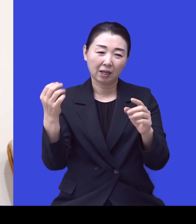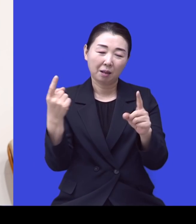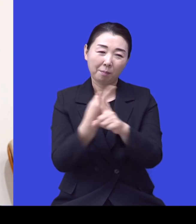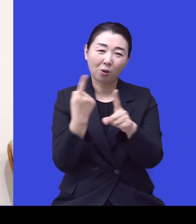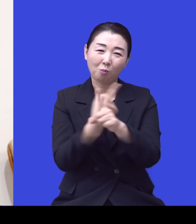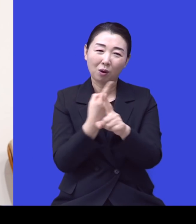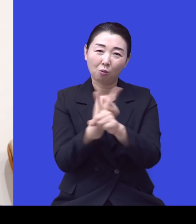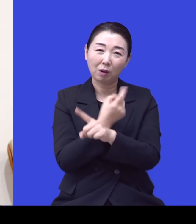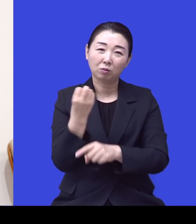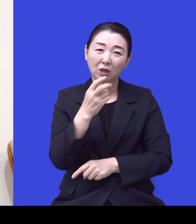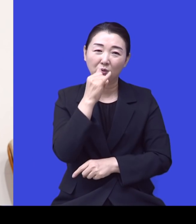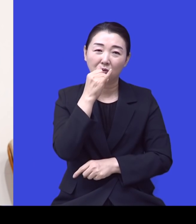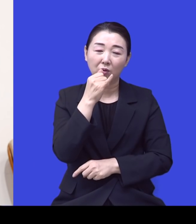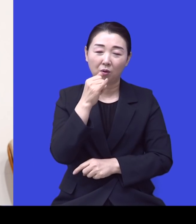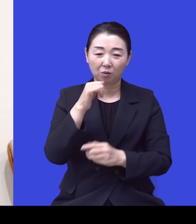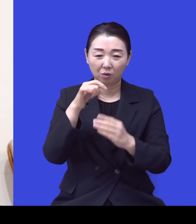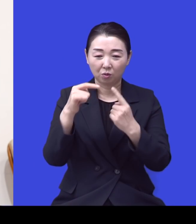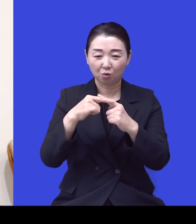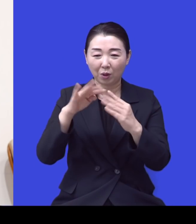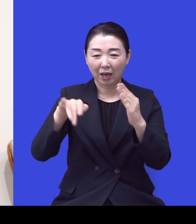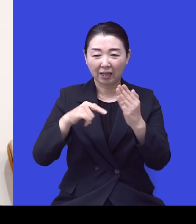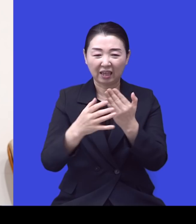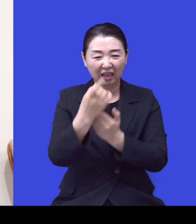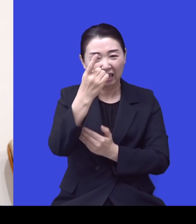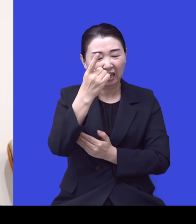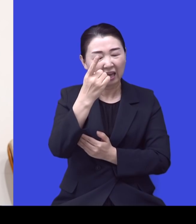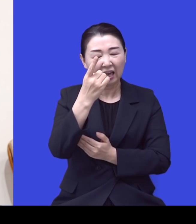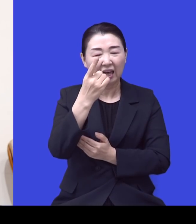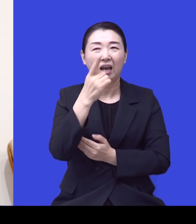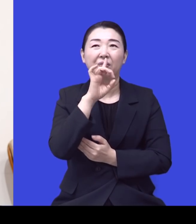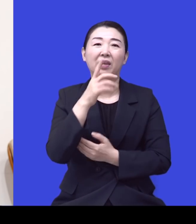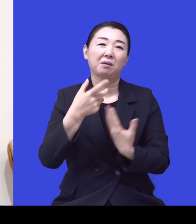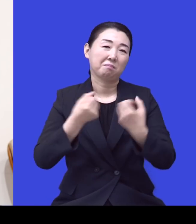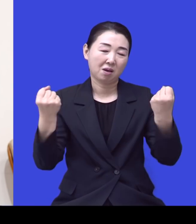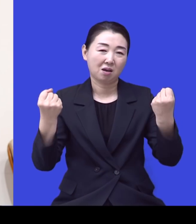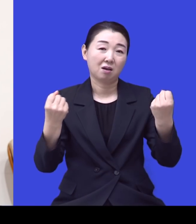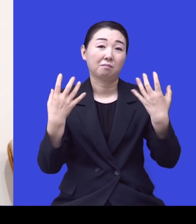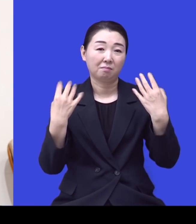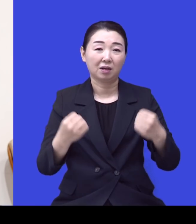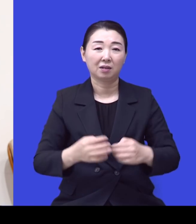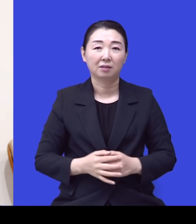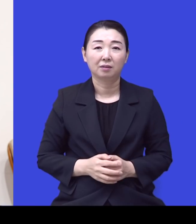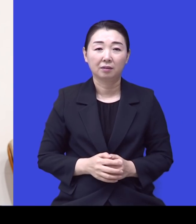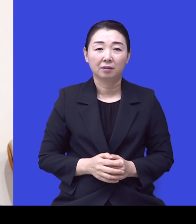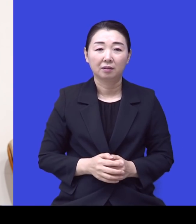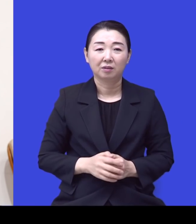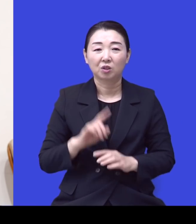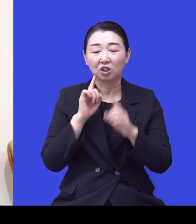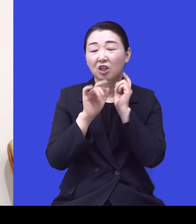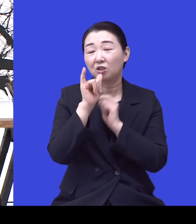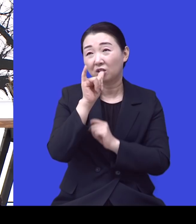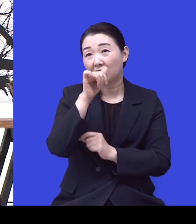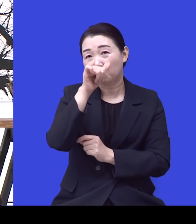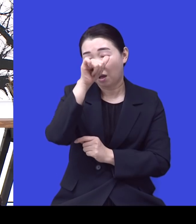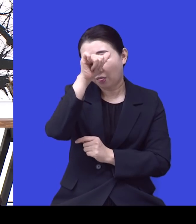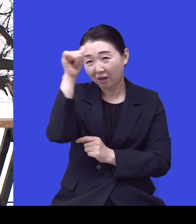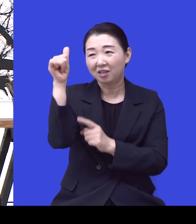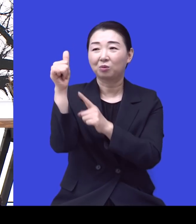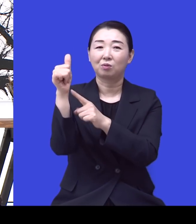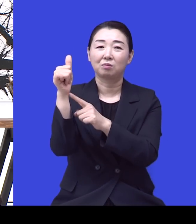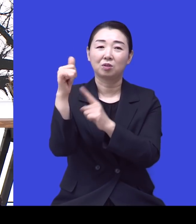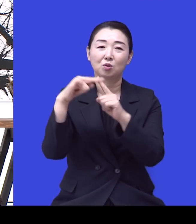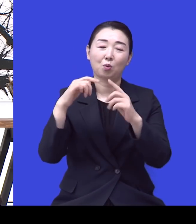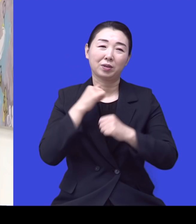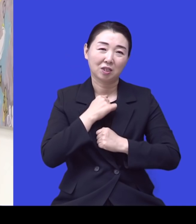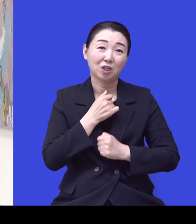나누어지게 되다 보면 하나가 되지 못하고 네. 그러니까 오랫동안 상처가 있는 가운데 이 원로 장로님은 이 교회를 지키고 싶은 거예요.